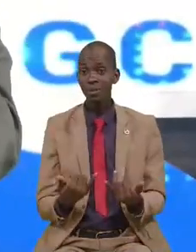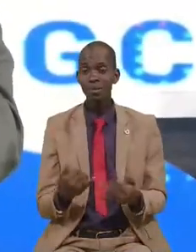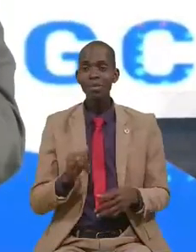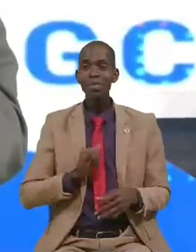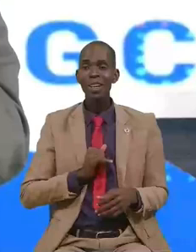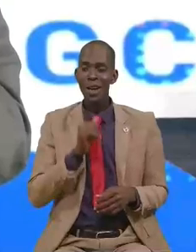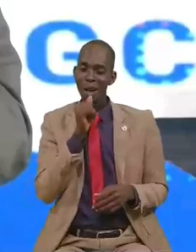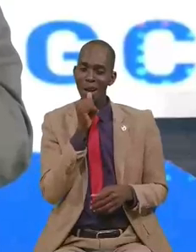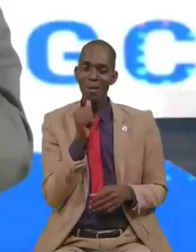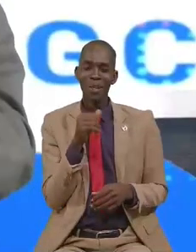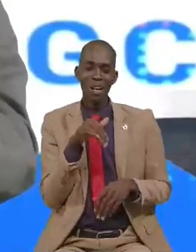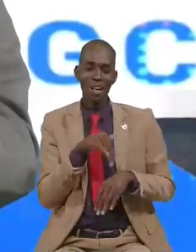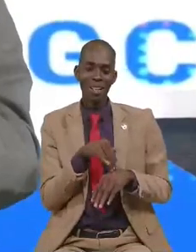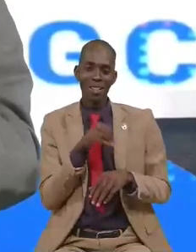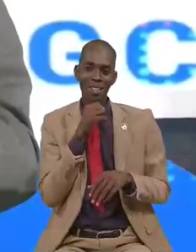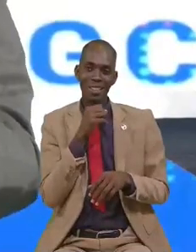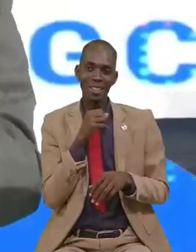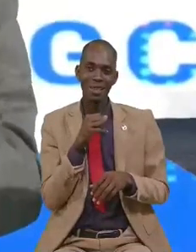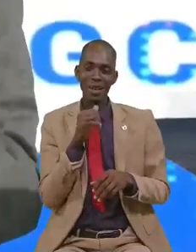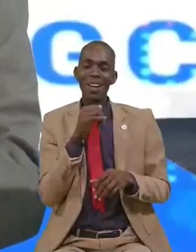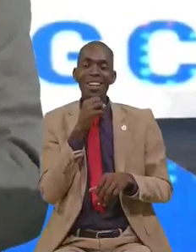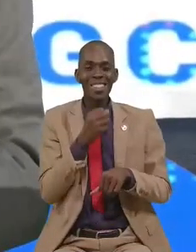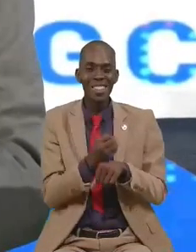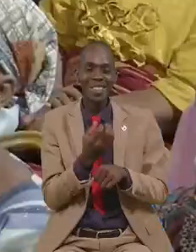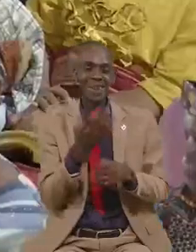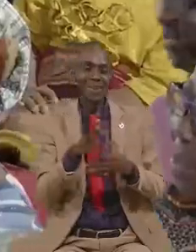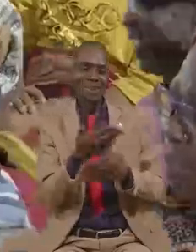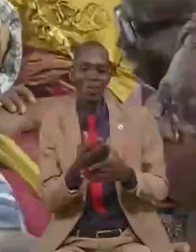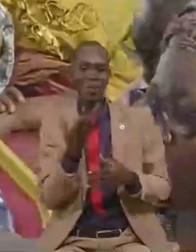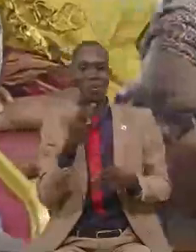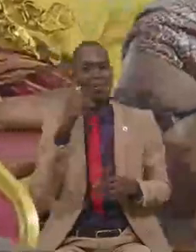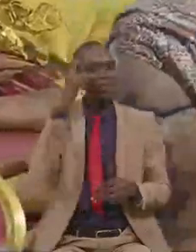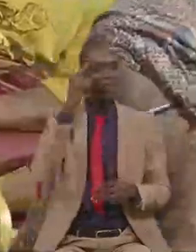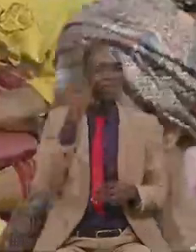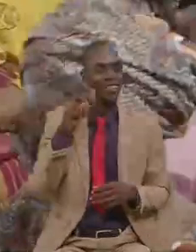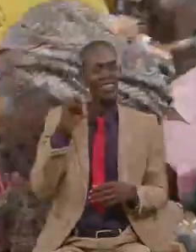entre Moïse et Caleb.